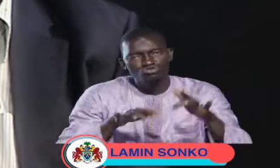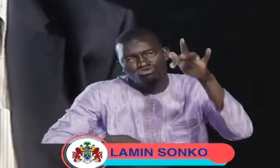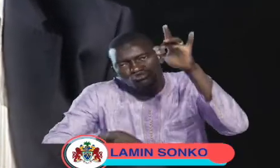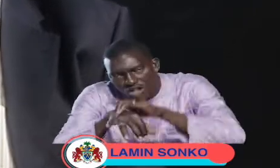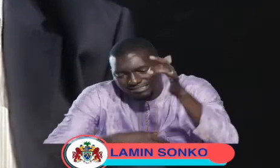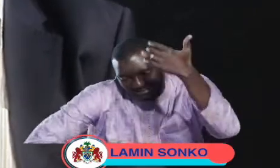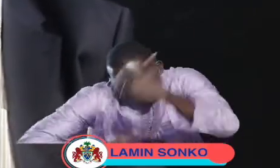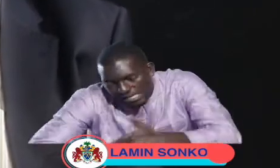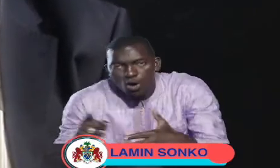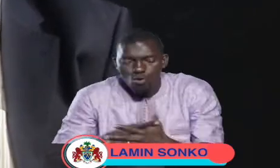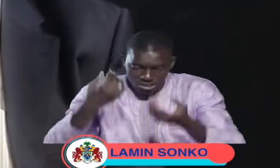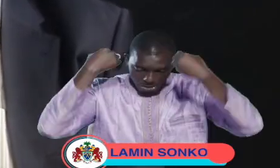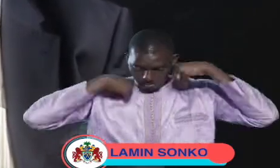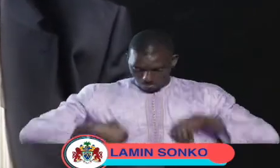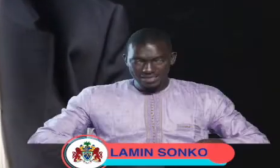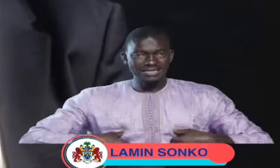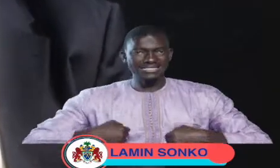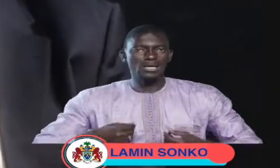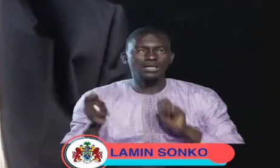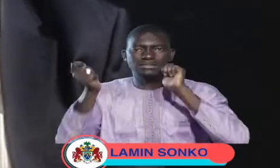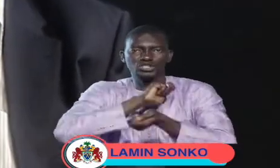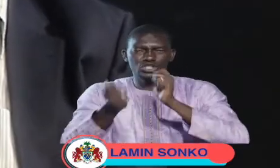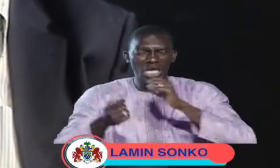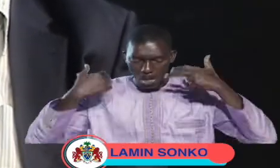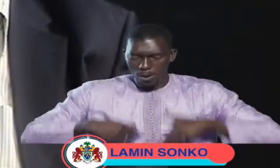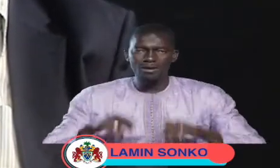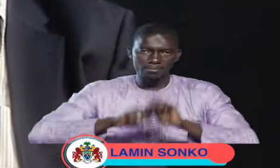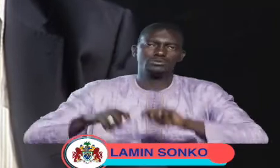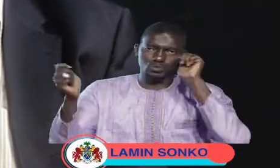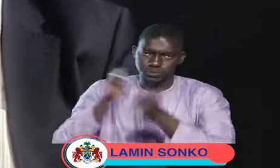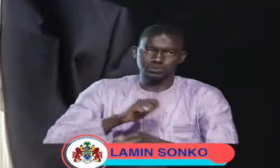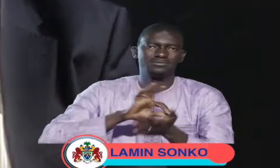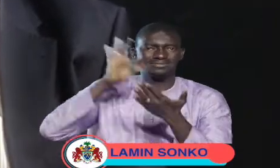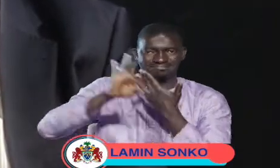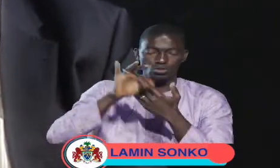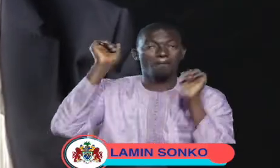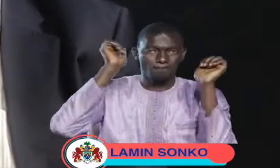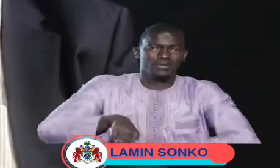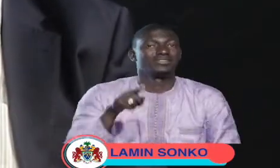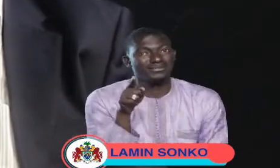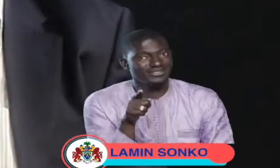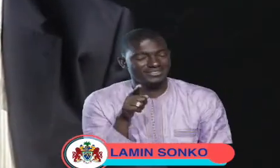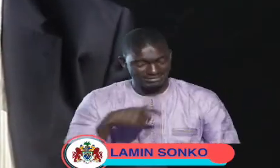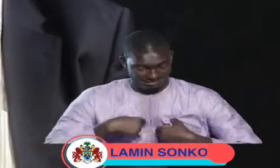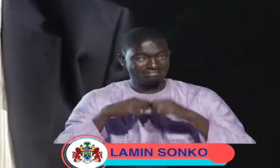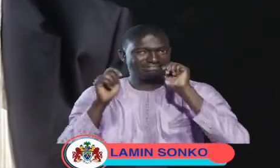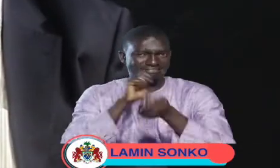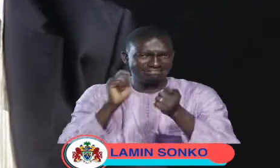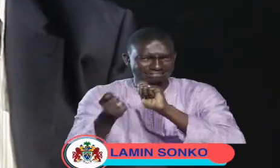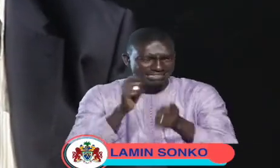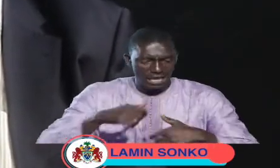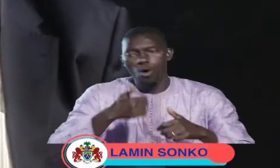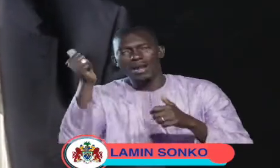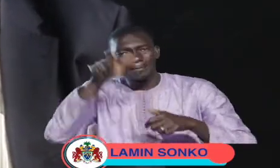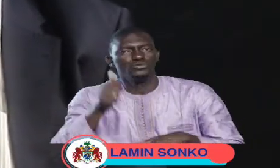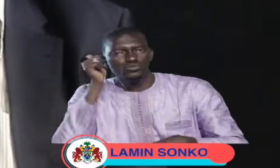fendu o kuran ka so yimbe tado bala ada bi wati jantalo bala membe ko fo montro wati dandang sa ko nem mo mi anka mare